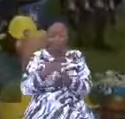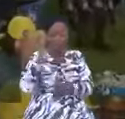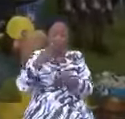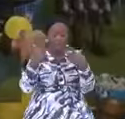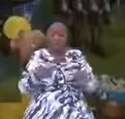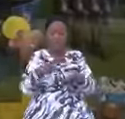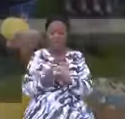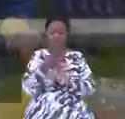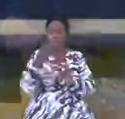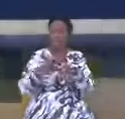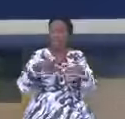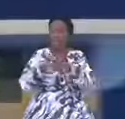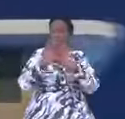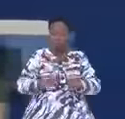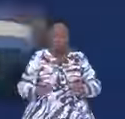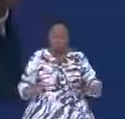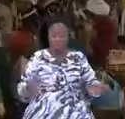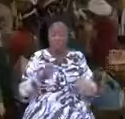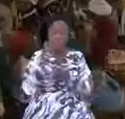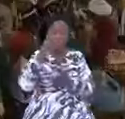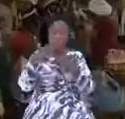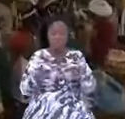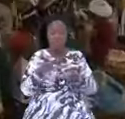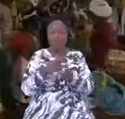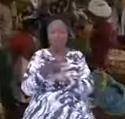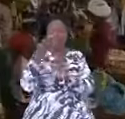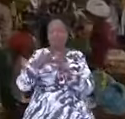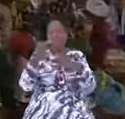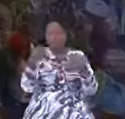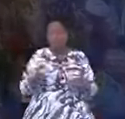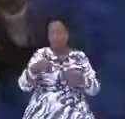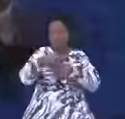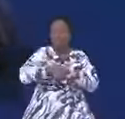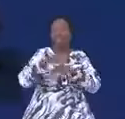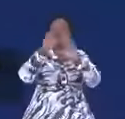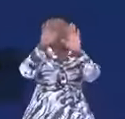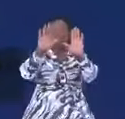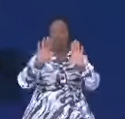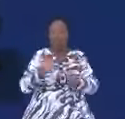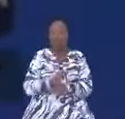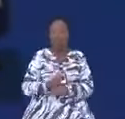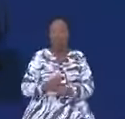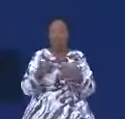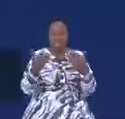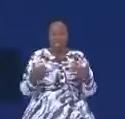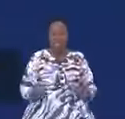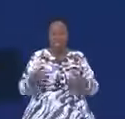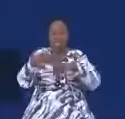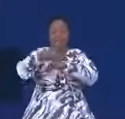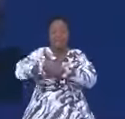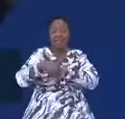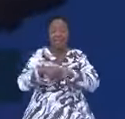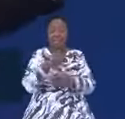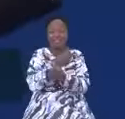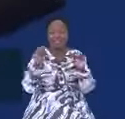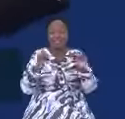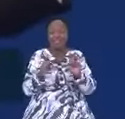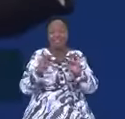ce soir miracle ce soit ça lui ce soir guérison